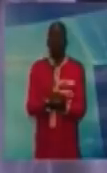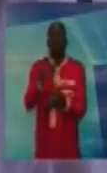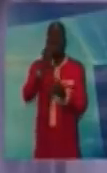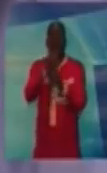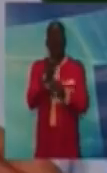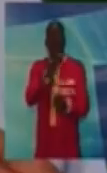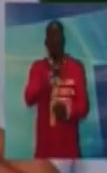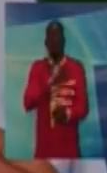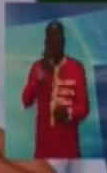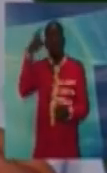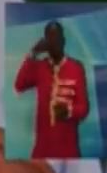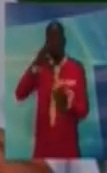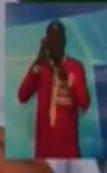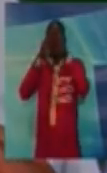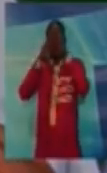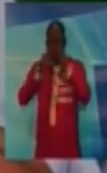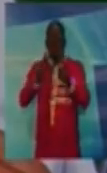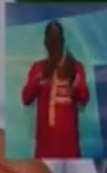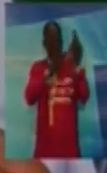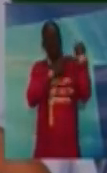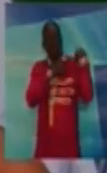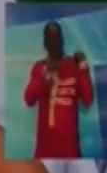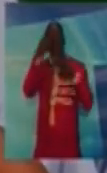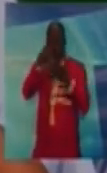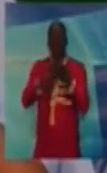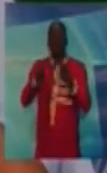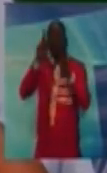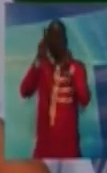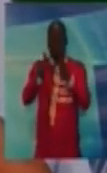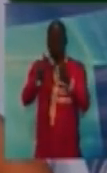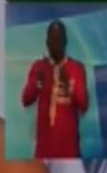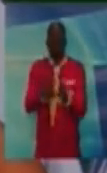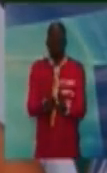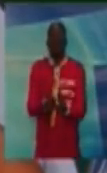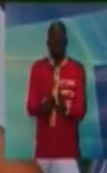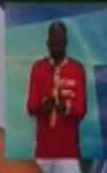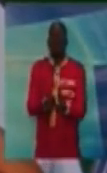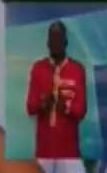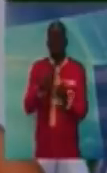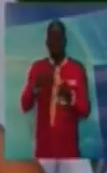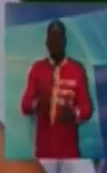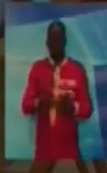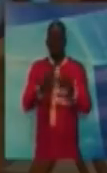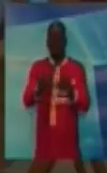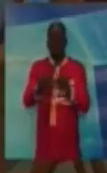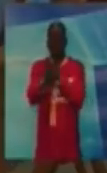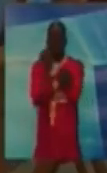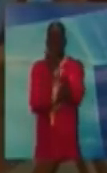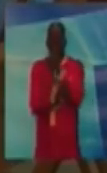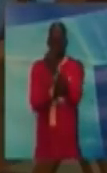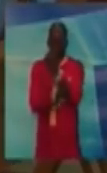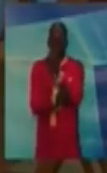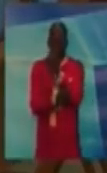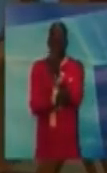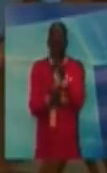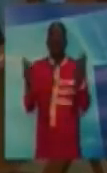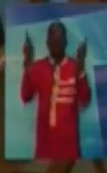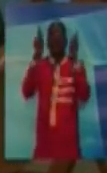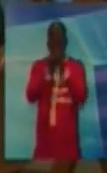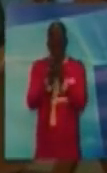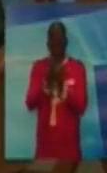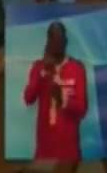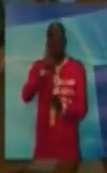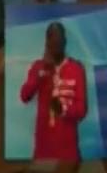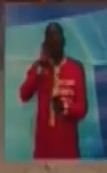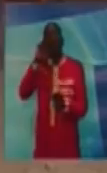conscience du fait qu'ils ont une responsabilité presque personnelle pour l'avancement de ce pays sur le plan économique. Des rencontres